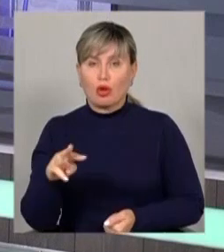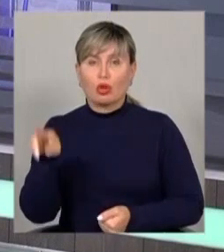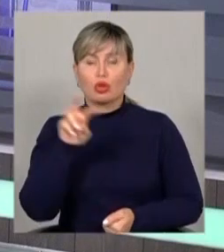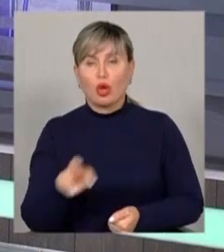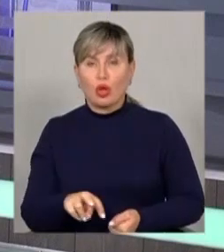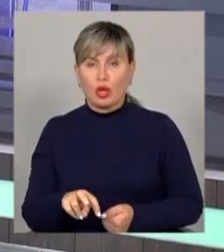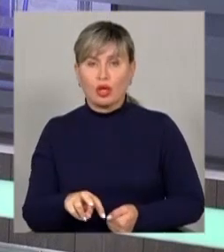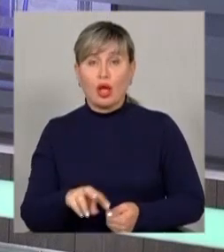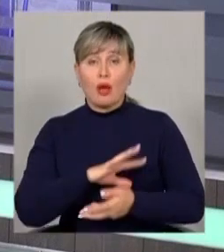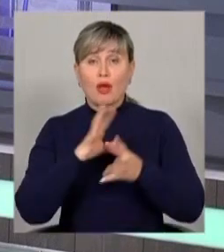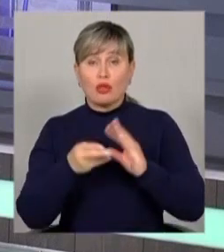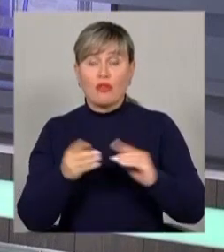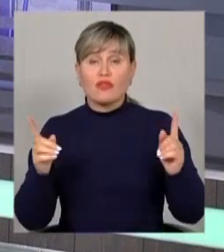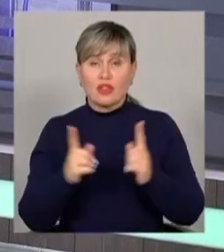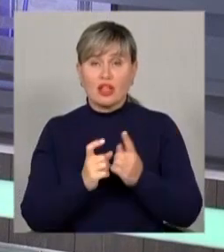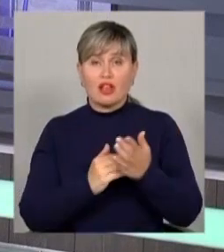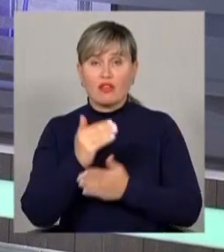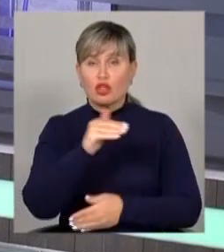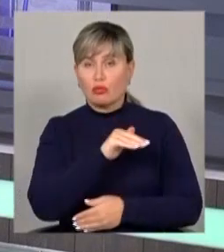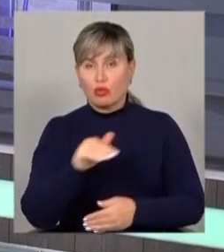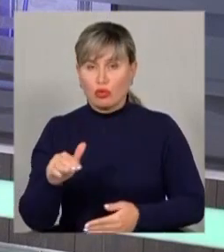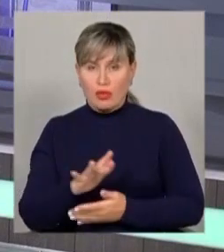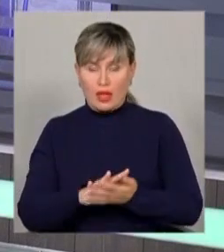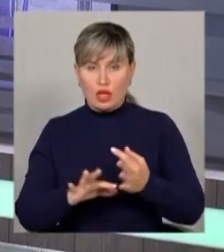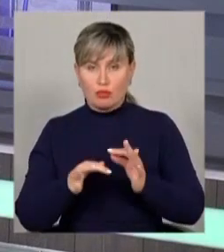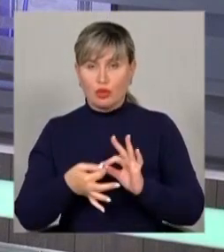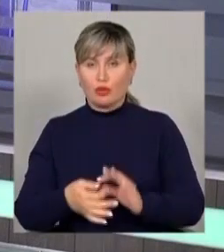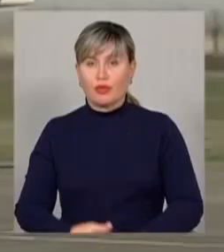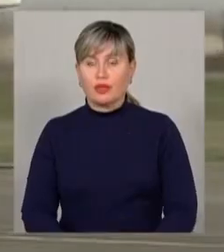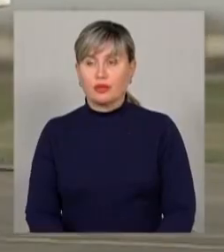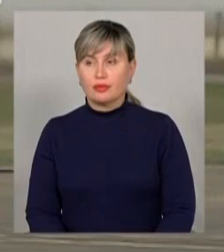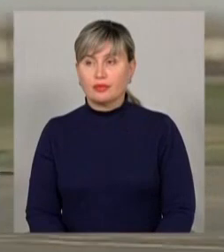1 400 000 000 долларов. Об итогах встречи на высшем уровне Далия Насипова.